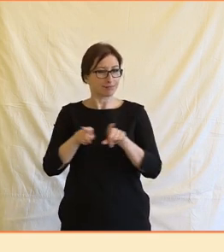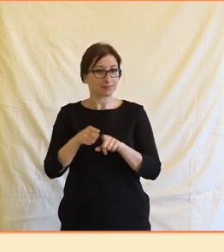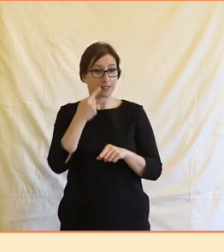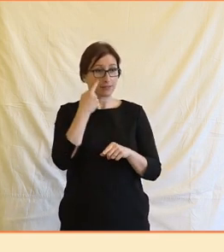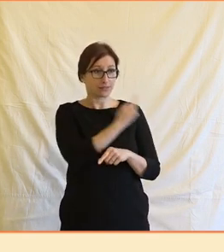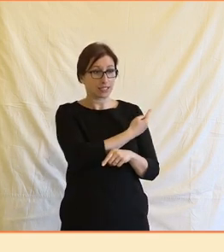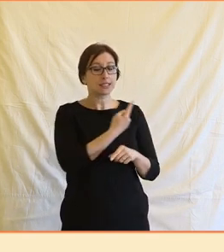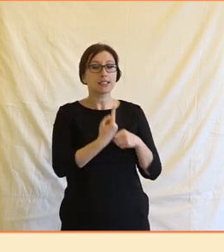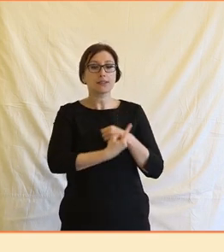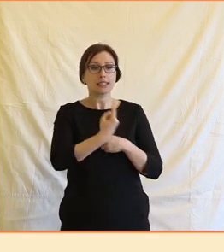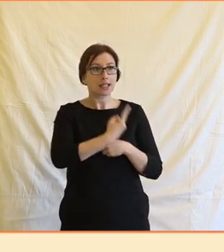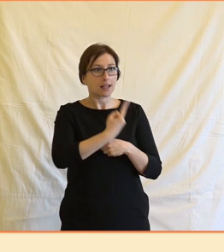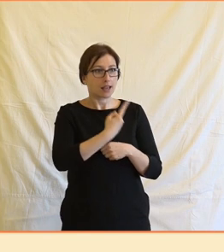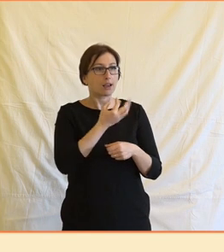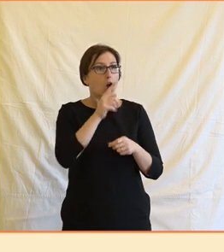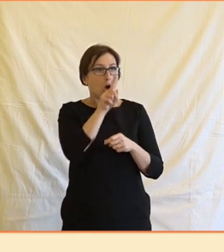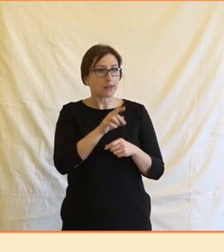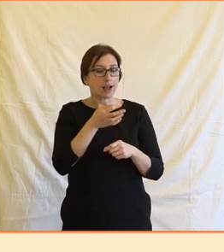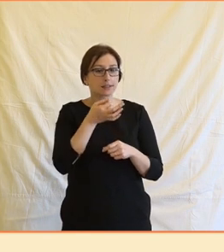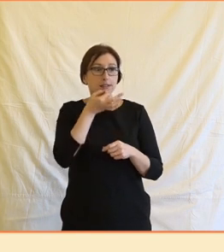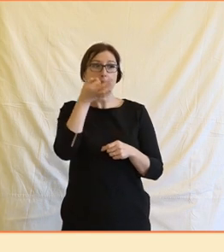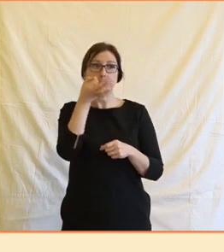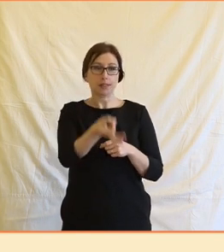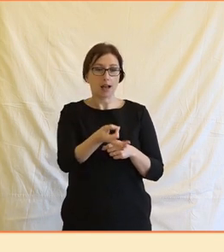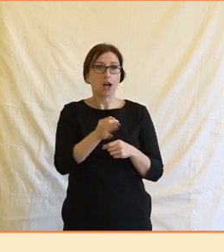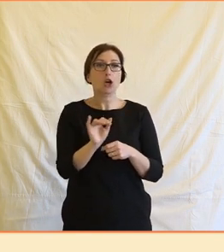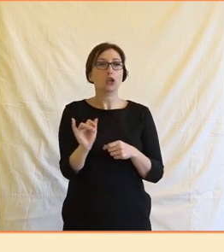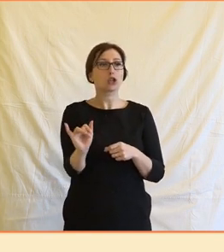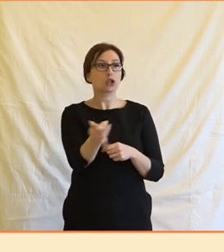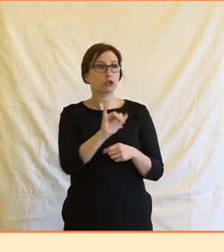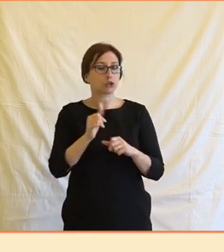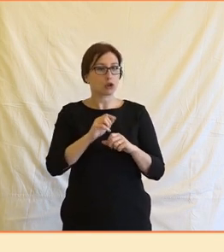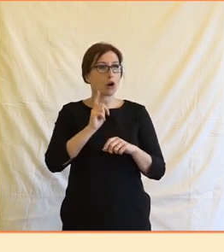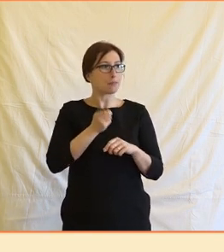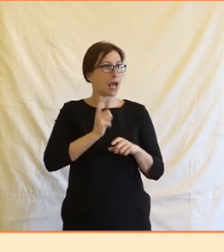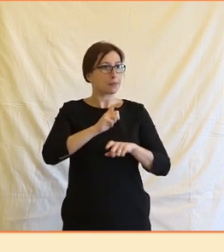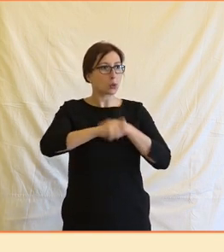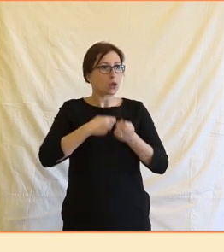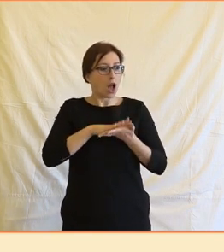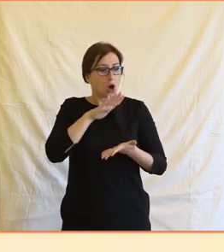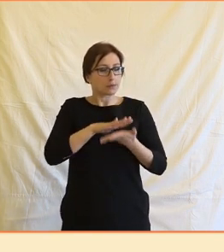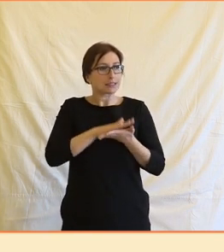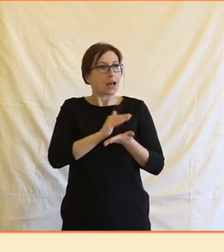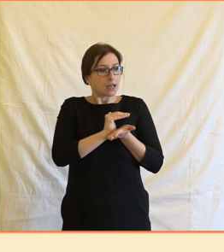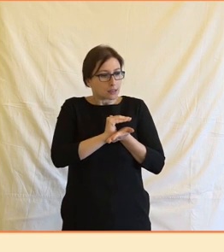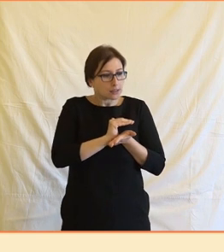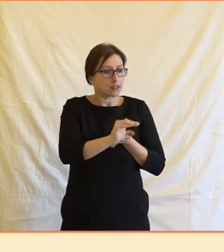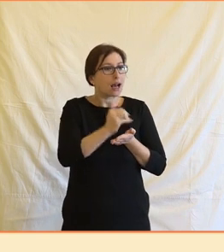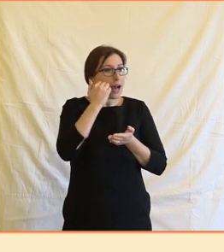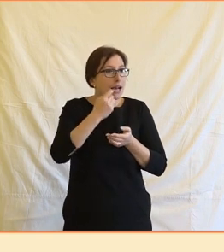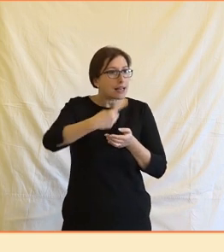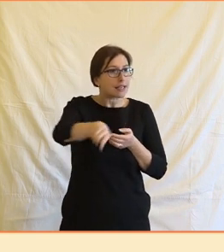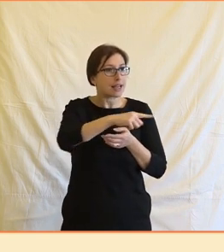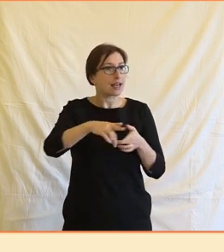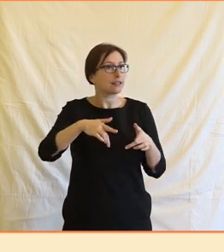díváme na otázku, kdy jsme se ptali, kdo by měl vytvářet obsah pro lidi a o lidech